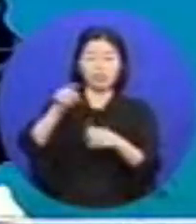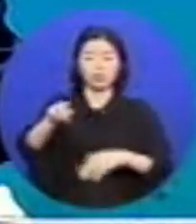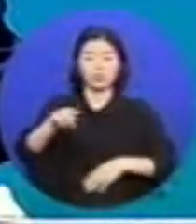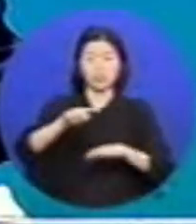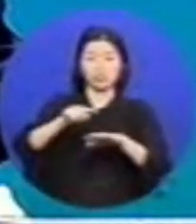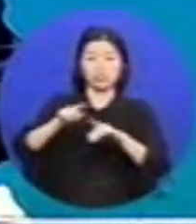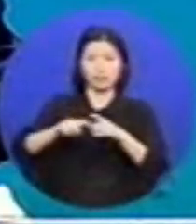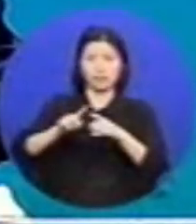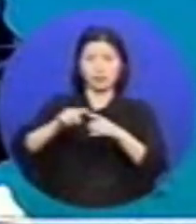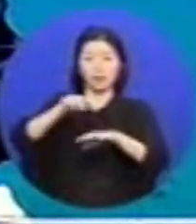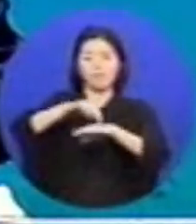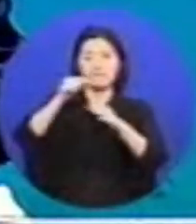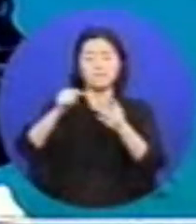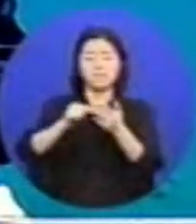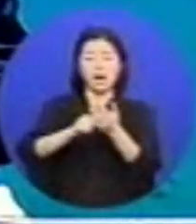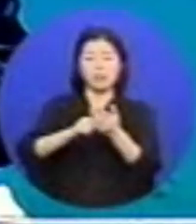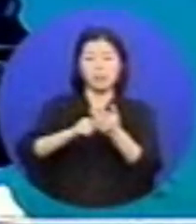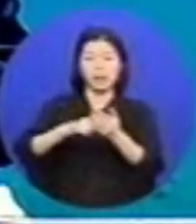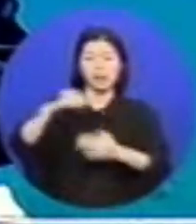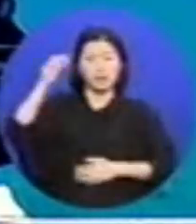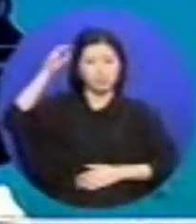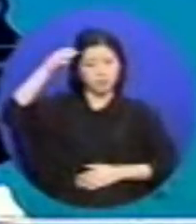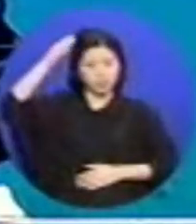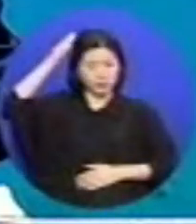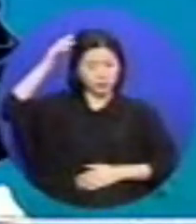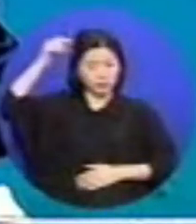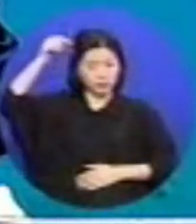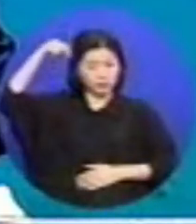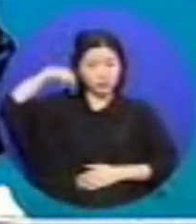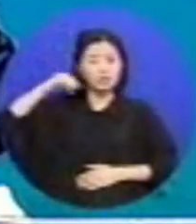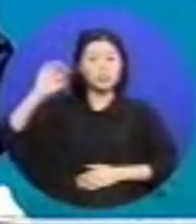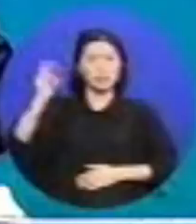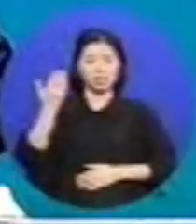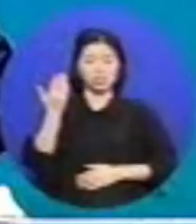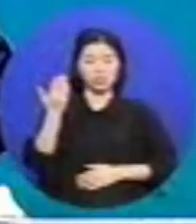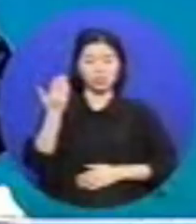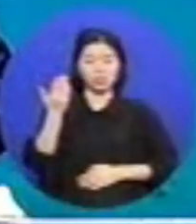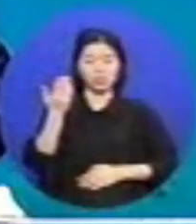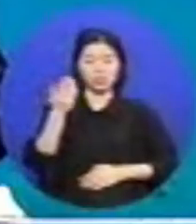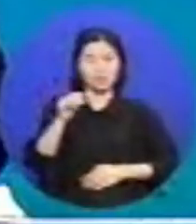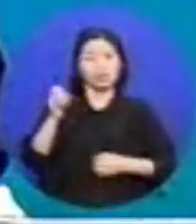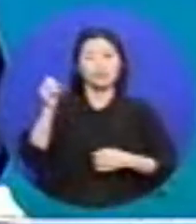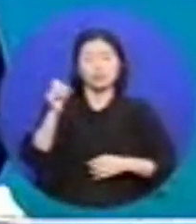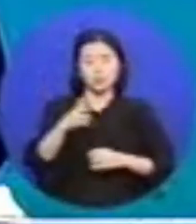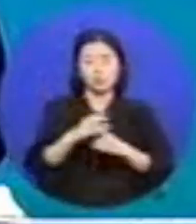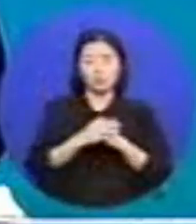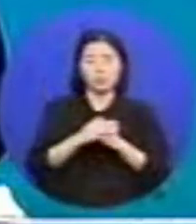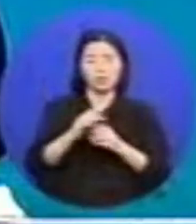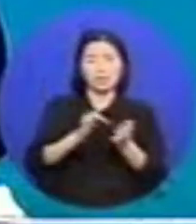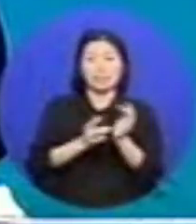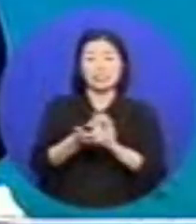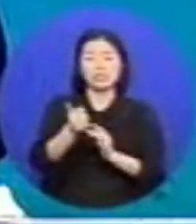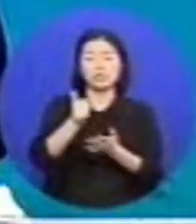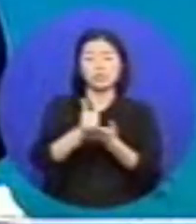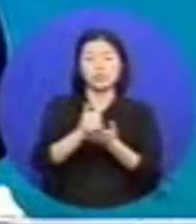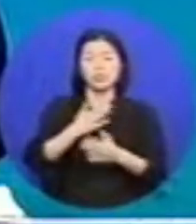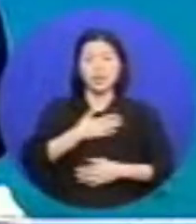믿어지더래요. 예수님이 나를 위해서 십자가 지셨구나. 그리고 예수님께서 나를